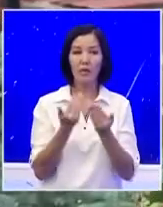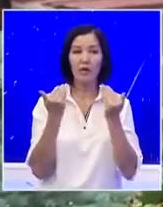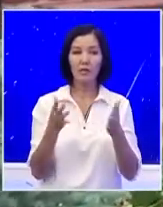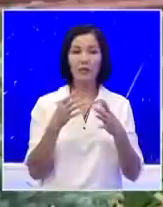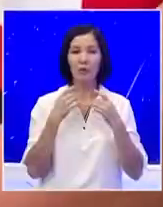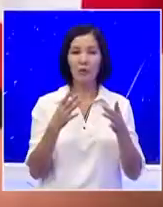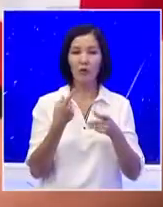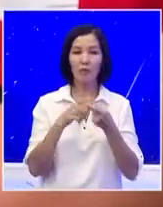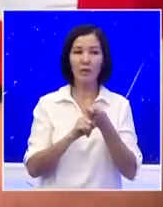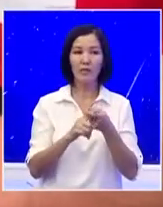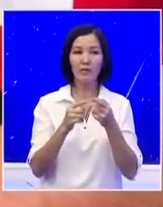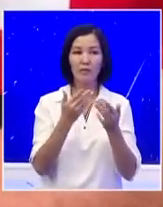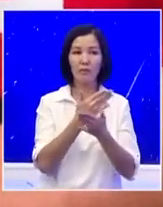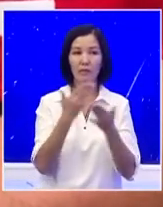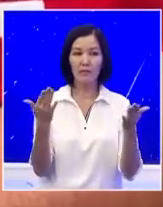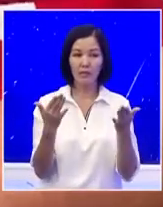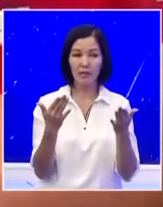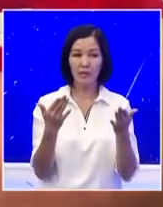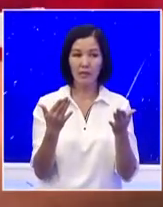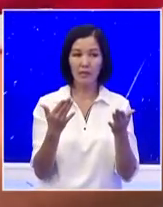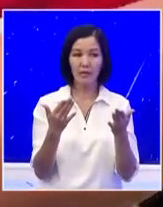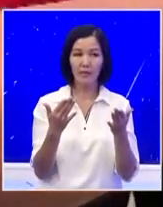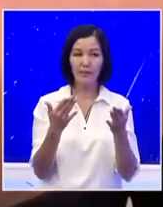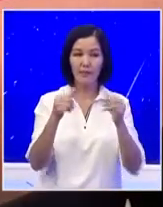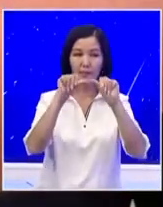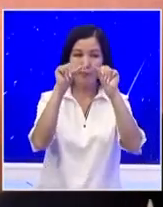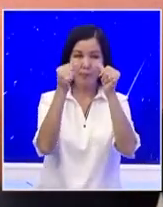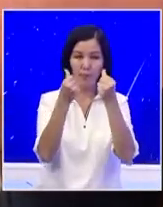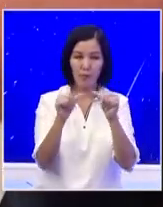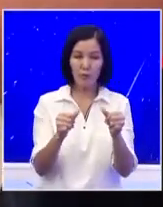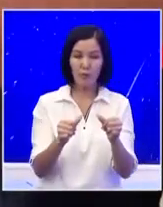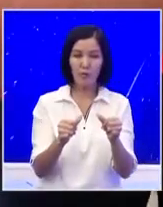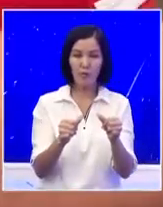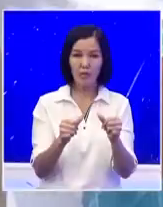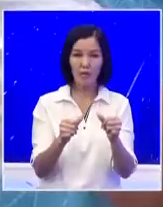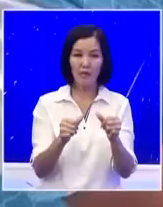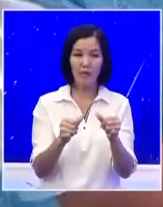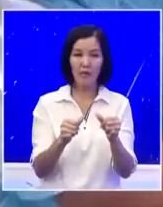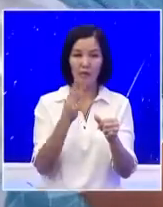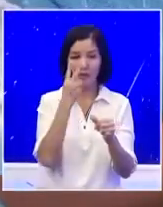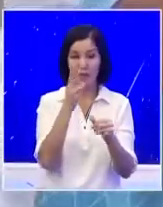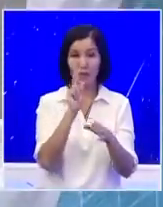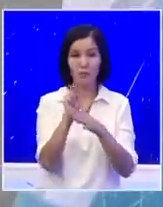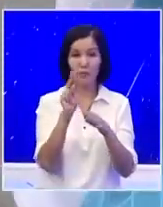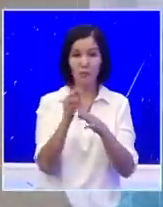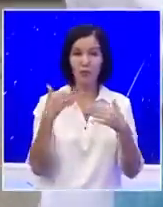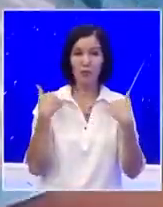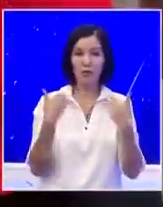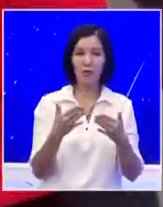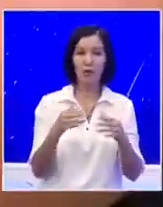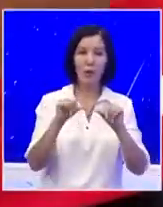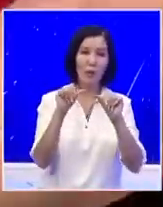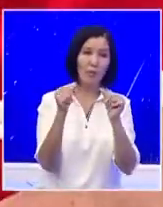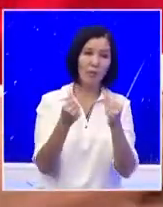мерейтойға байланысты мен сендерге атамыздың бюстін, портретін жасап, пластилиннен соны көрсетіп беремін. Мүсінші Дәулетбек Бектемиров